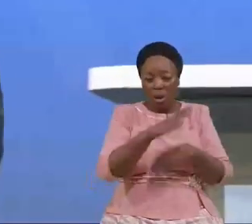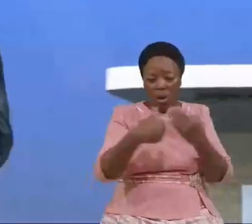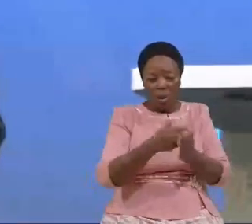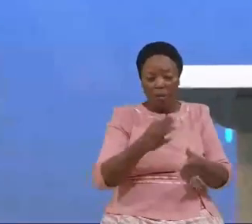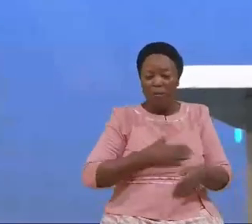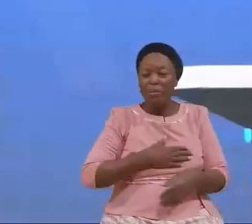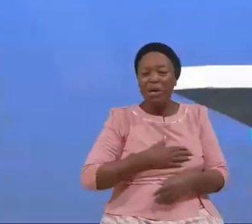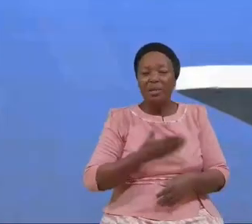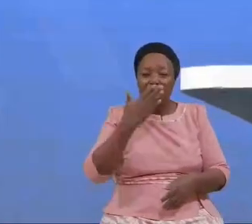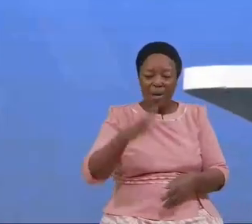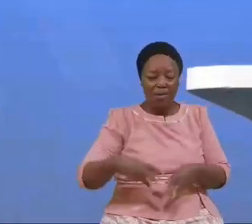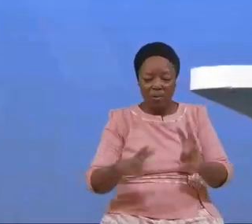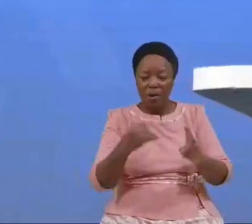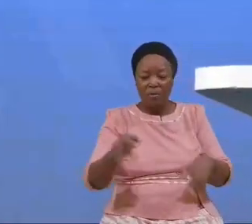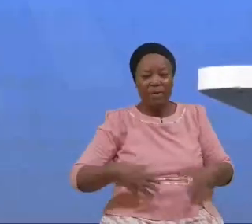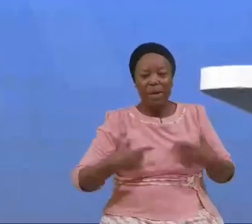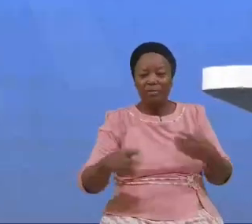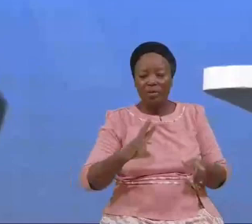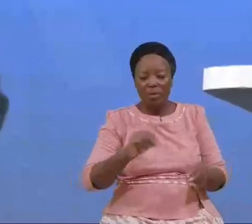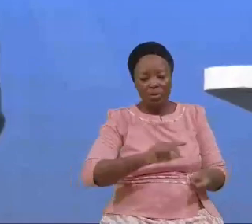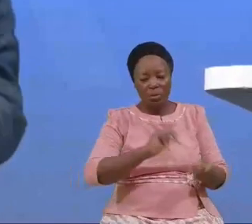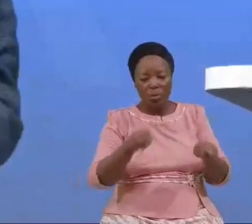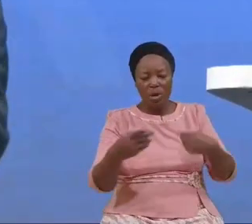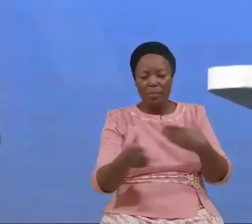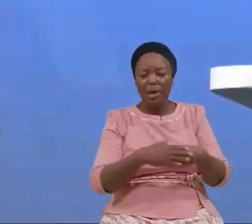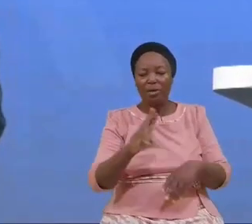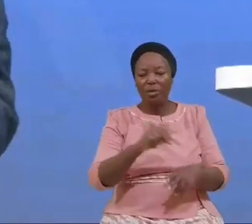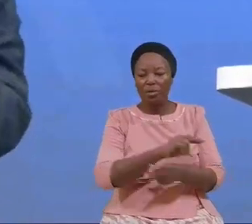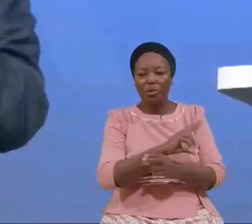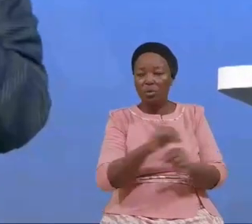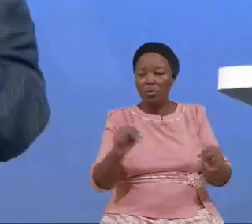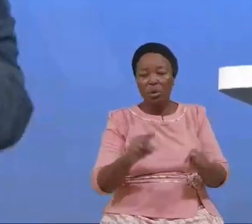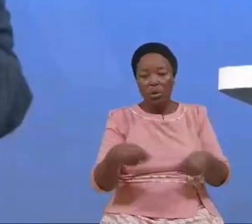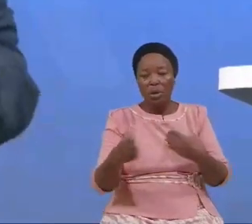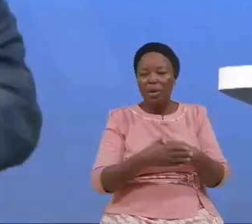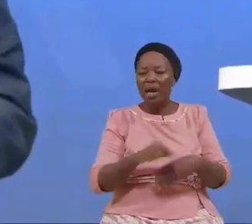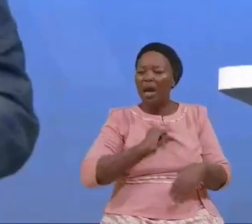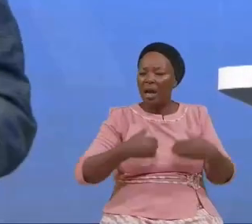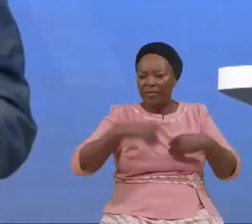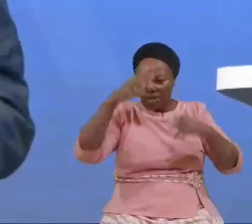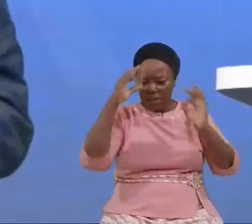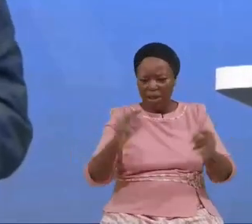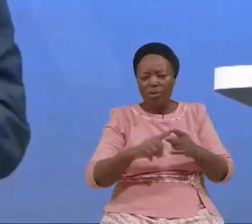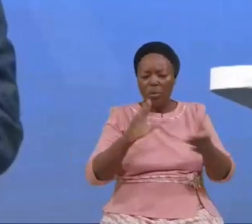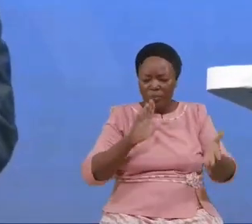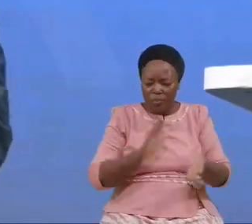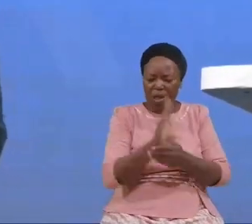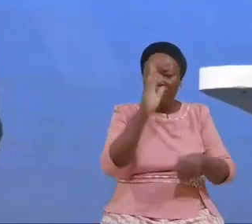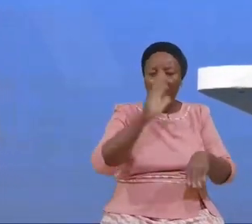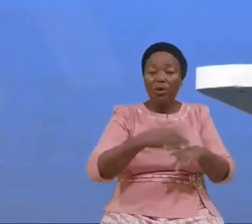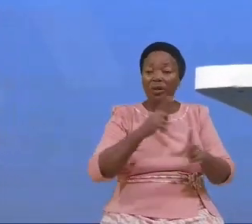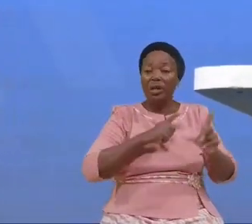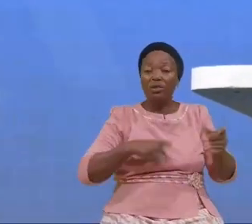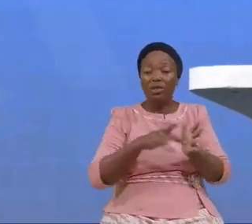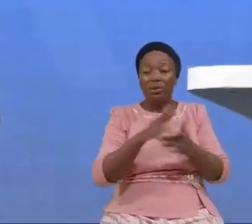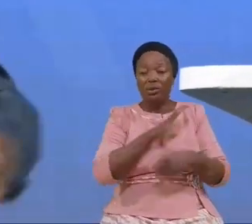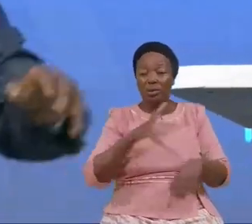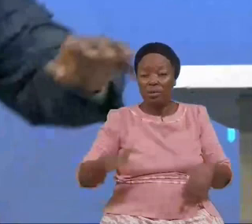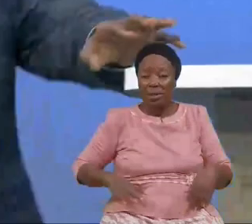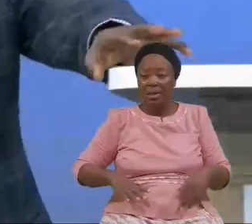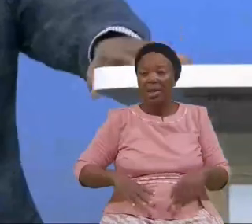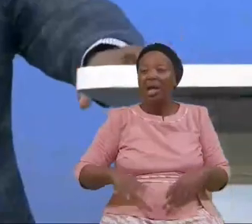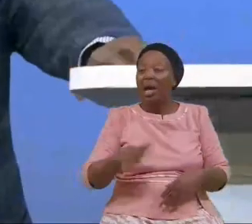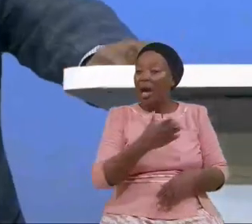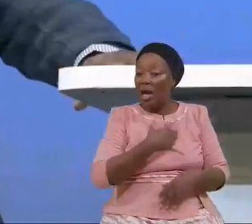iniquités points de retour point de retour j'ai décidé de croire au que Jésus-Christ et